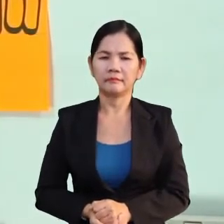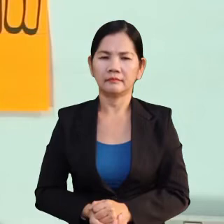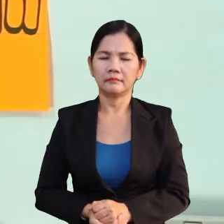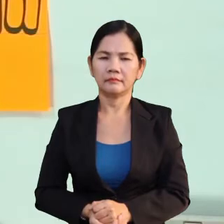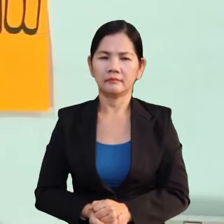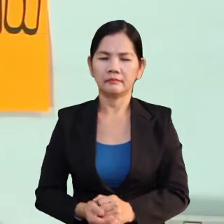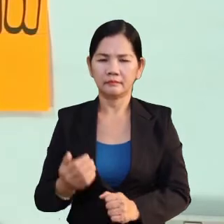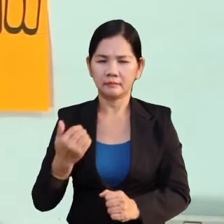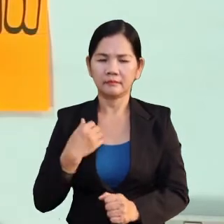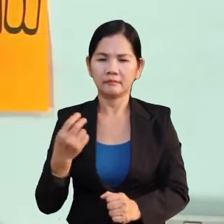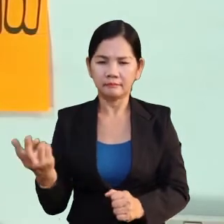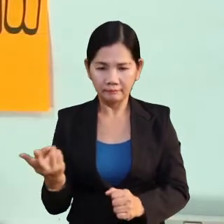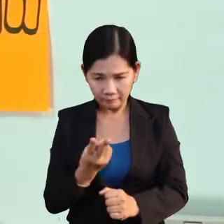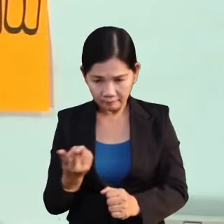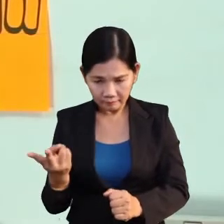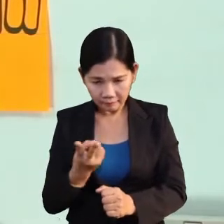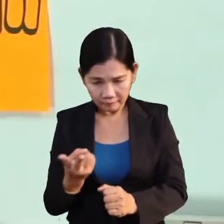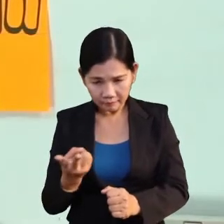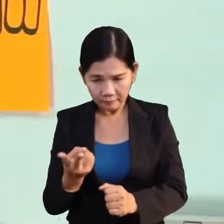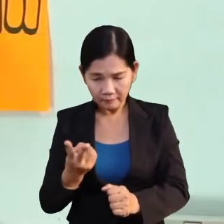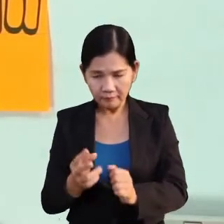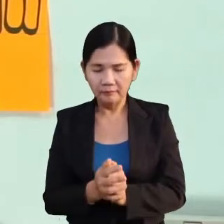ចាទាំងពីរអ្នកនេះគឺជា